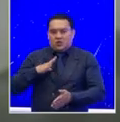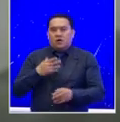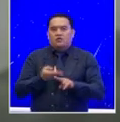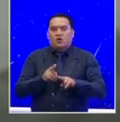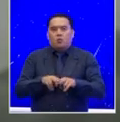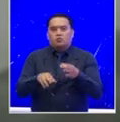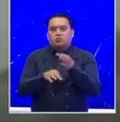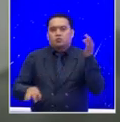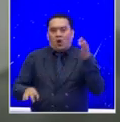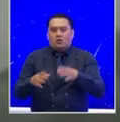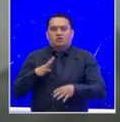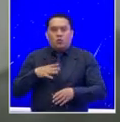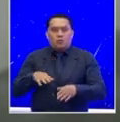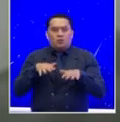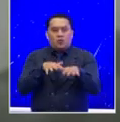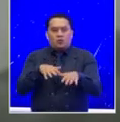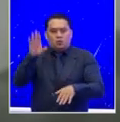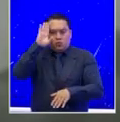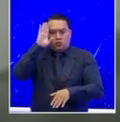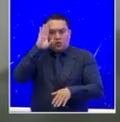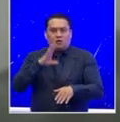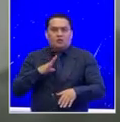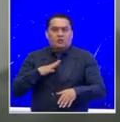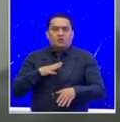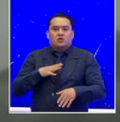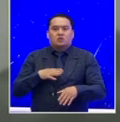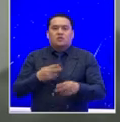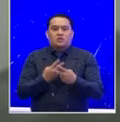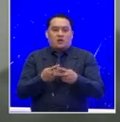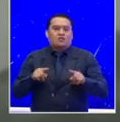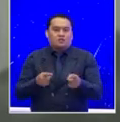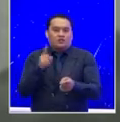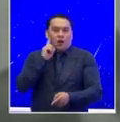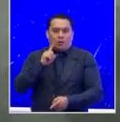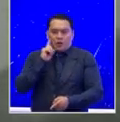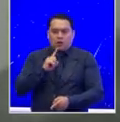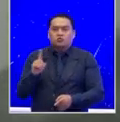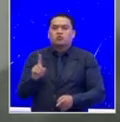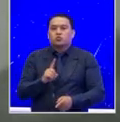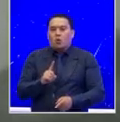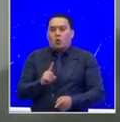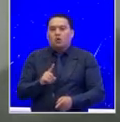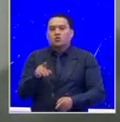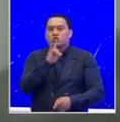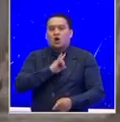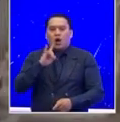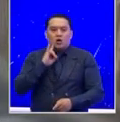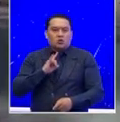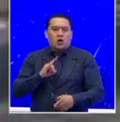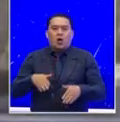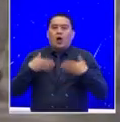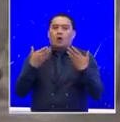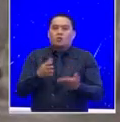словам полицейских, нападавший мужчина задержан и находится под подпиской о невыезде. Несмотря на то, что пострадавшая в полицию